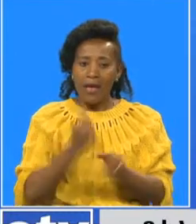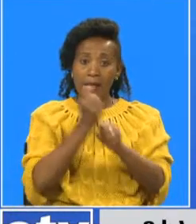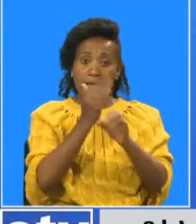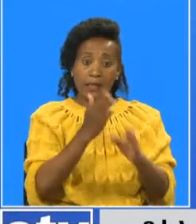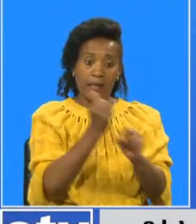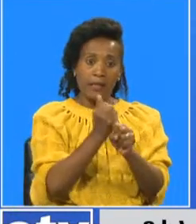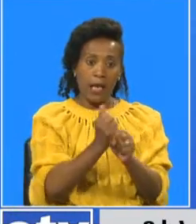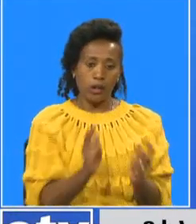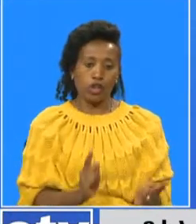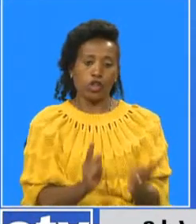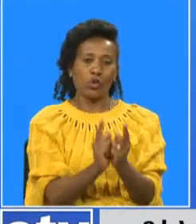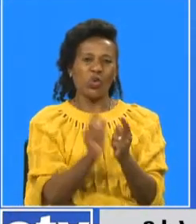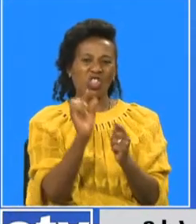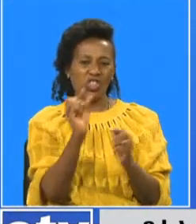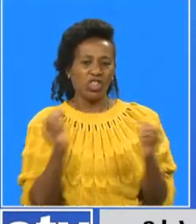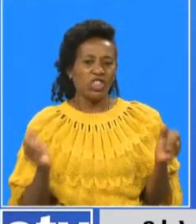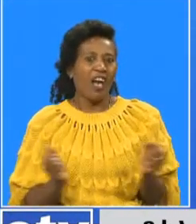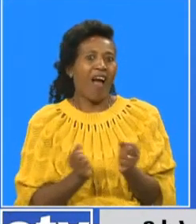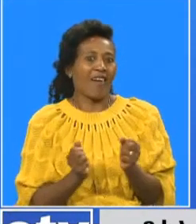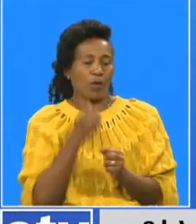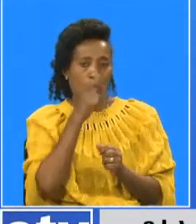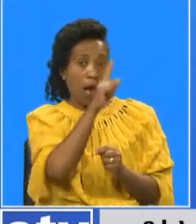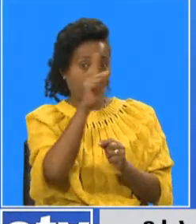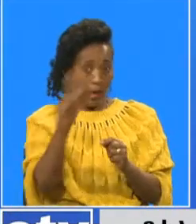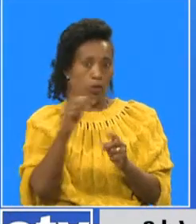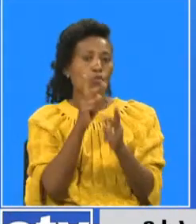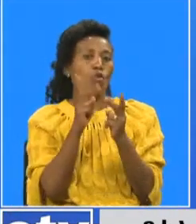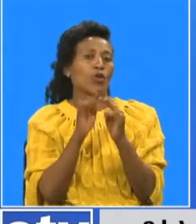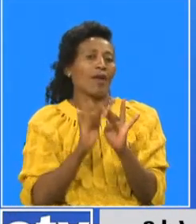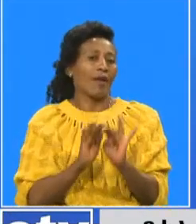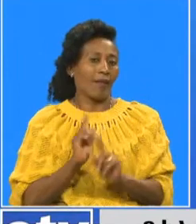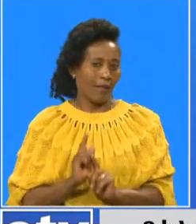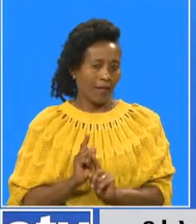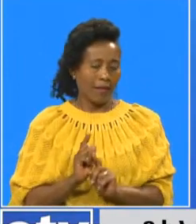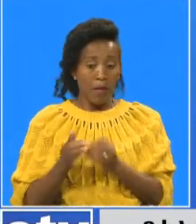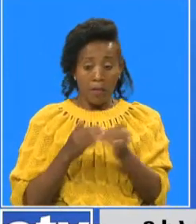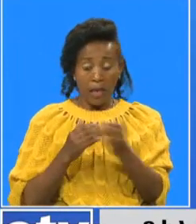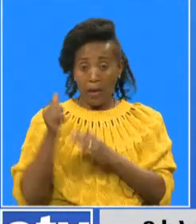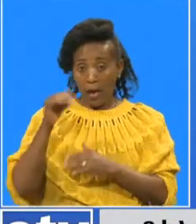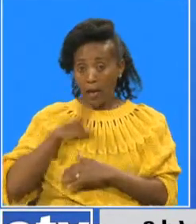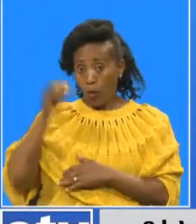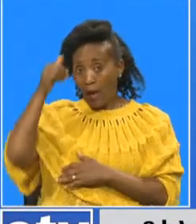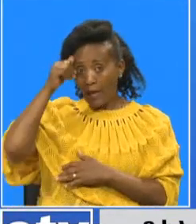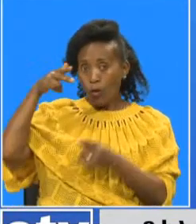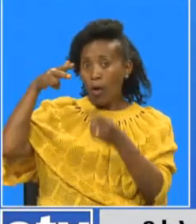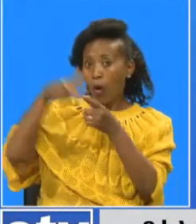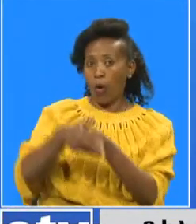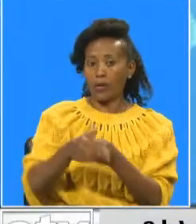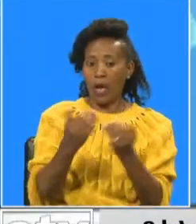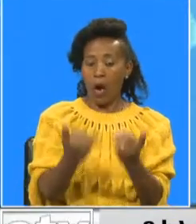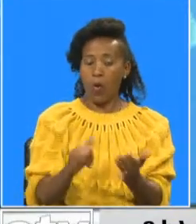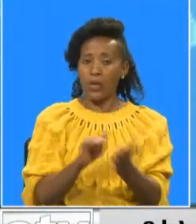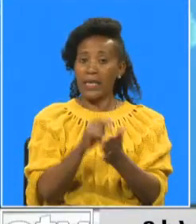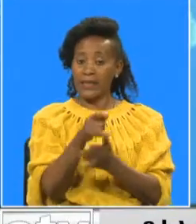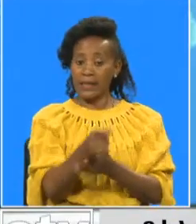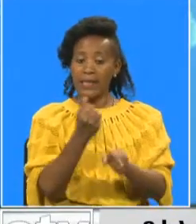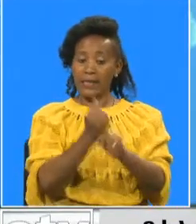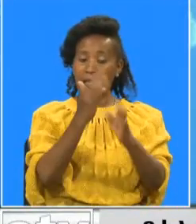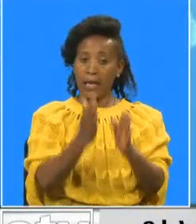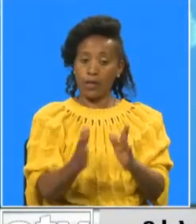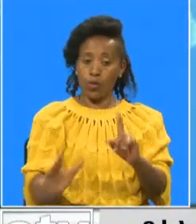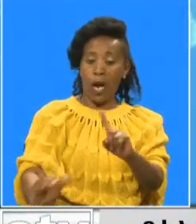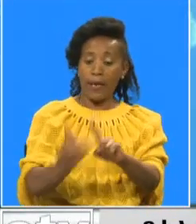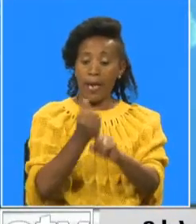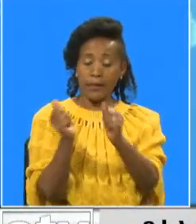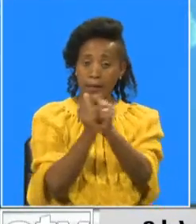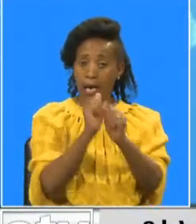ያሰረና የሰራተኛ ግንኙነት ሻክሮ የሚታዩበት ሁኔታ አለ። አንዳንድ ቦታ ላይ ማለት ነው አንዳንድ ምናልባት አጥዋያሉ ላቋርጠውትና አሁን ከዚህ ከሰራተኞች